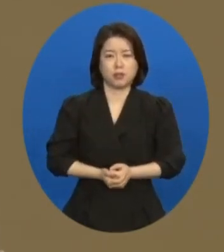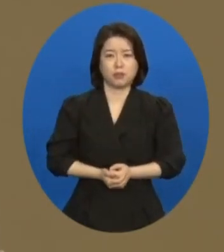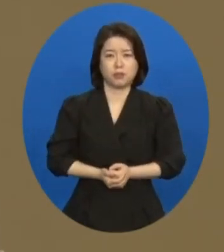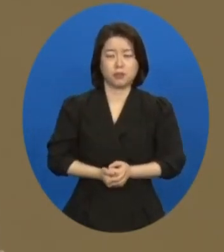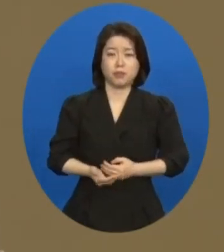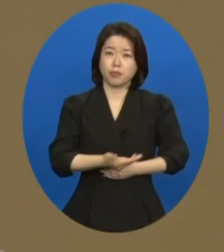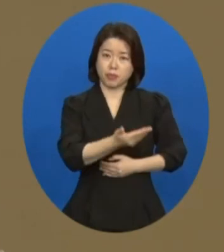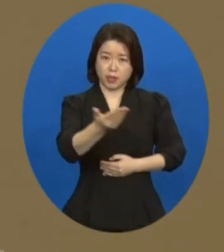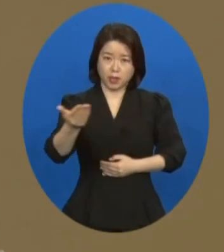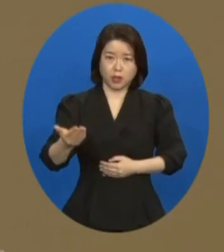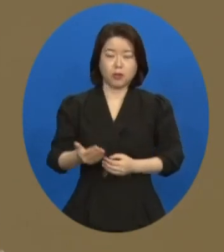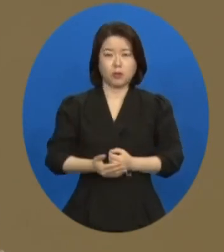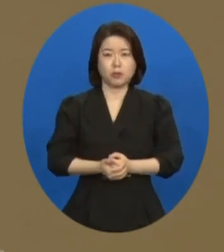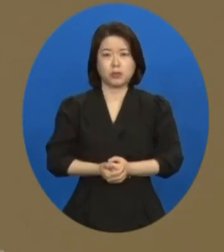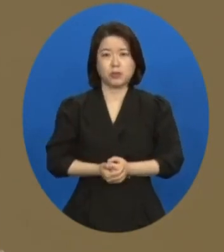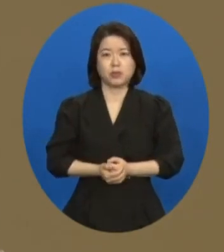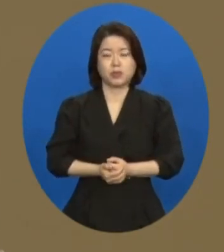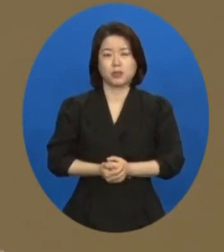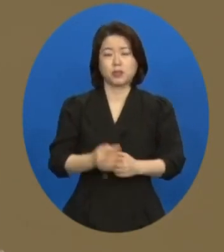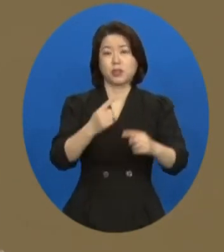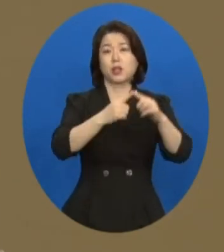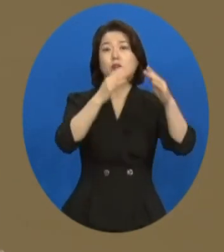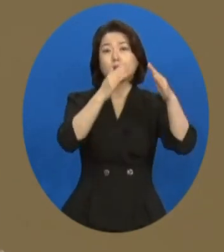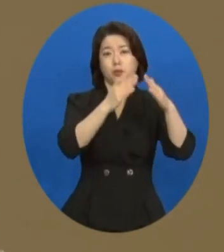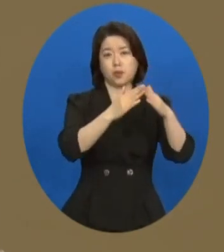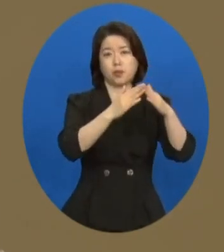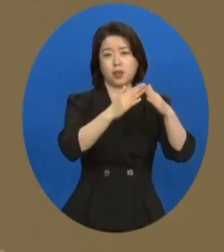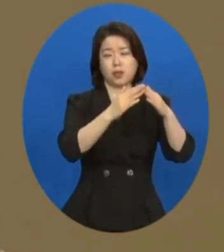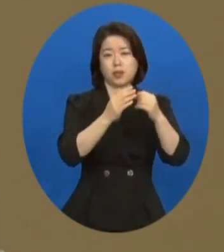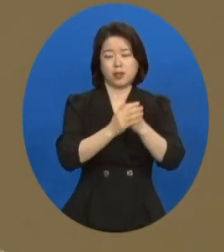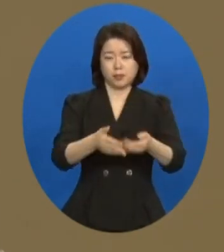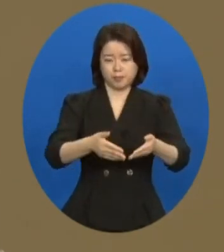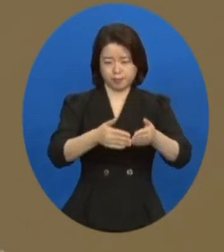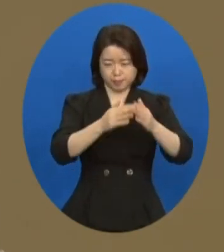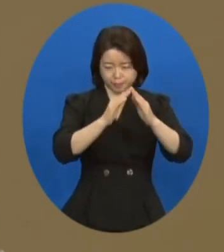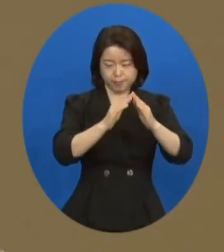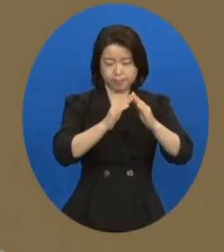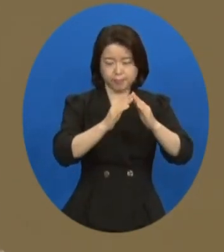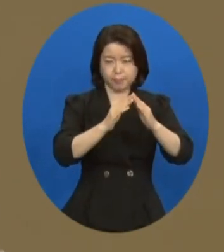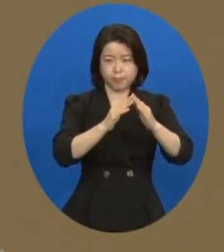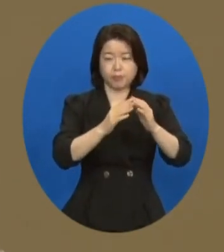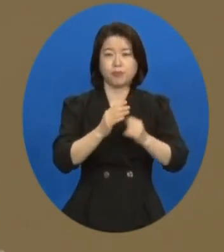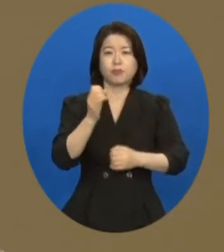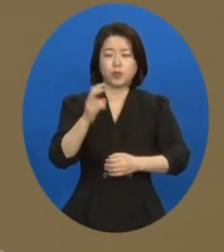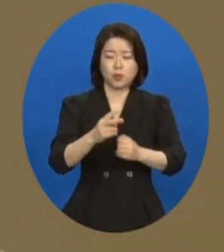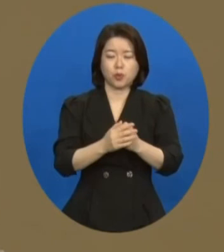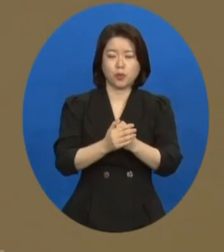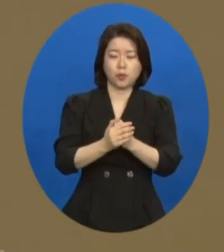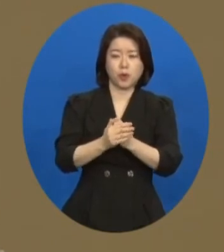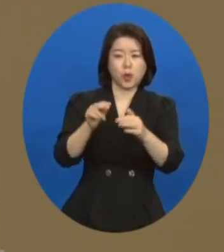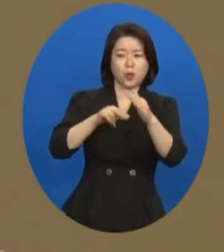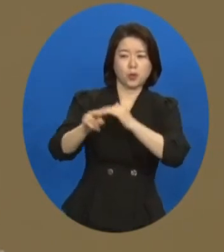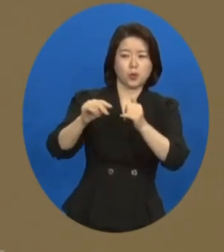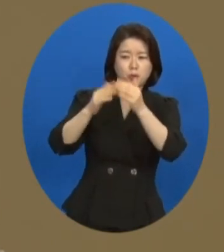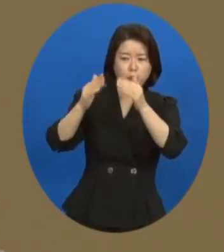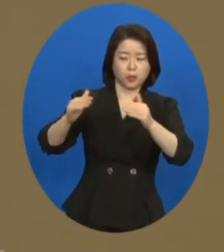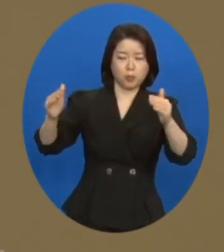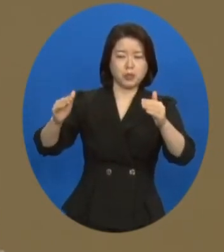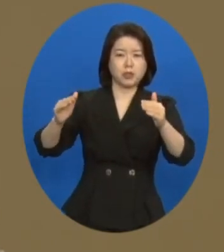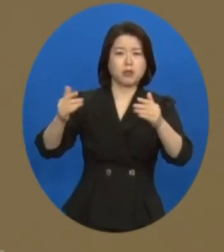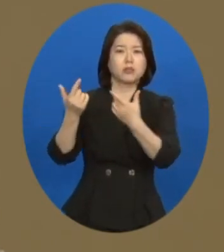여러분 교회를 세우되 토피 송인 교회로 세워야